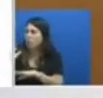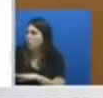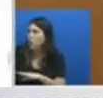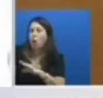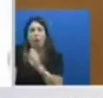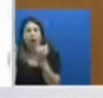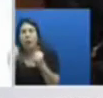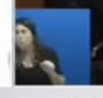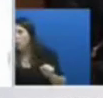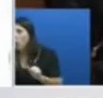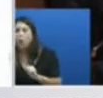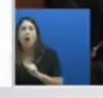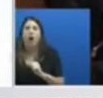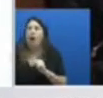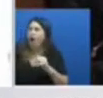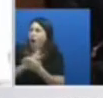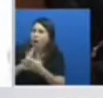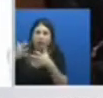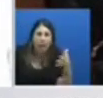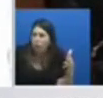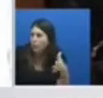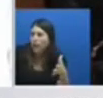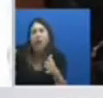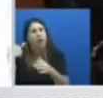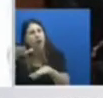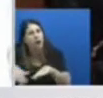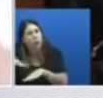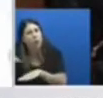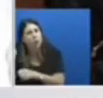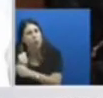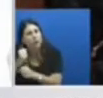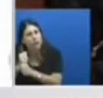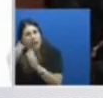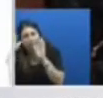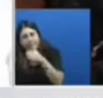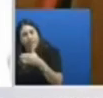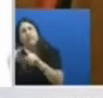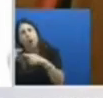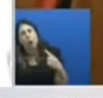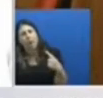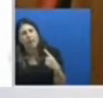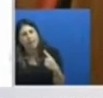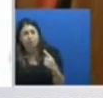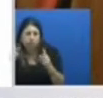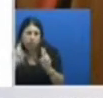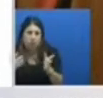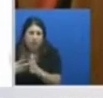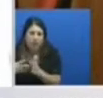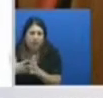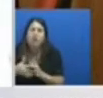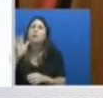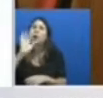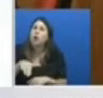זה בישיבת הסיעה אמרו לי אנחנו לא יכולים לומר את זה כן יכולים בעיני צריך היה לומר את זה כבר אז זה לא על השולחן ולכן קשת ימין אני